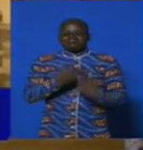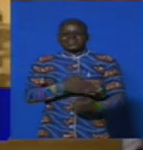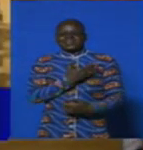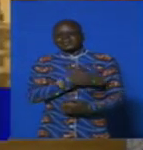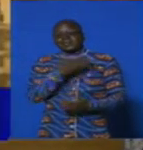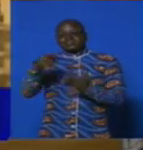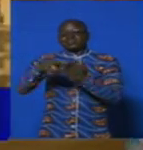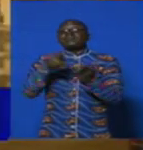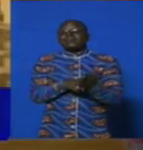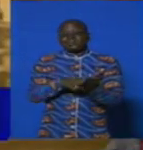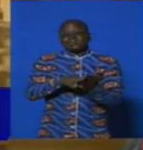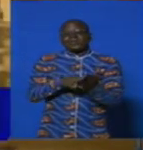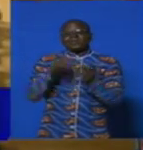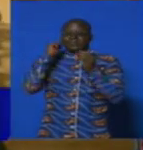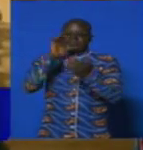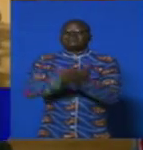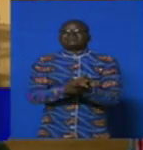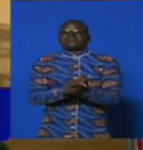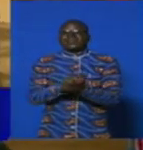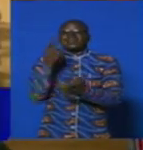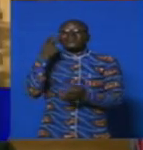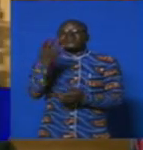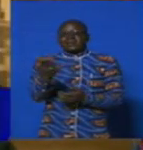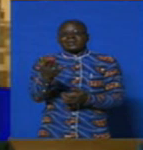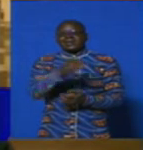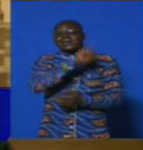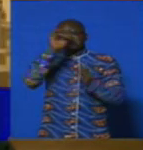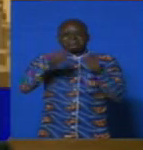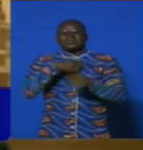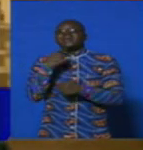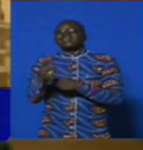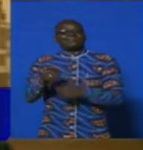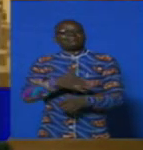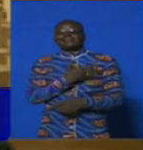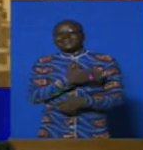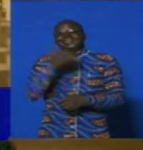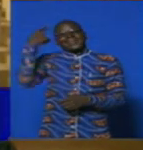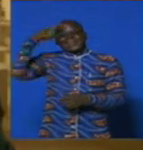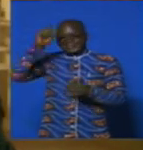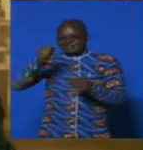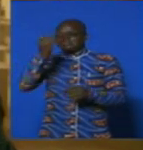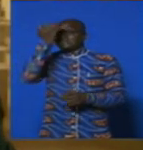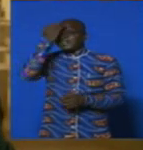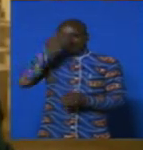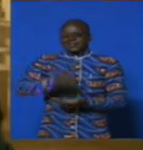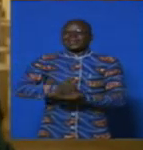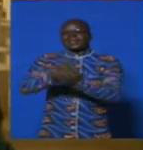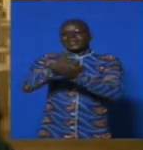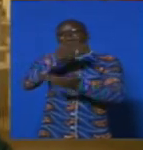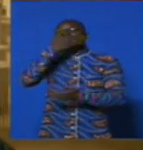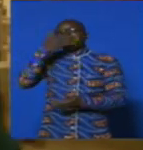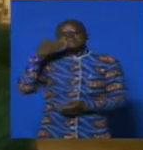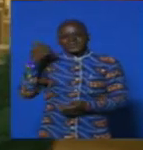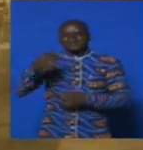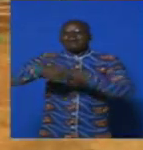ces joyaux-là aux femmes. Voilà, donc franchement, elles ne peuvent pas exprimer leur joie et elles savent que ça va les aider à mieux aller de